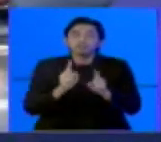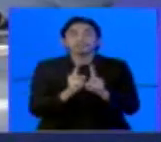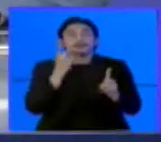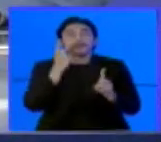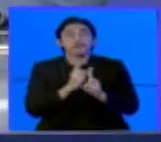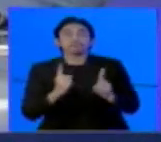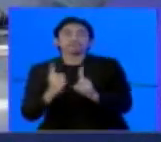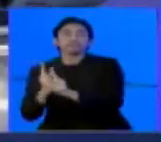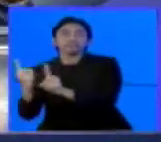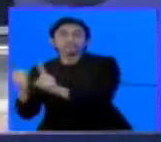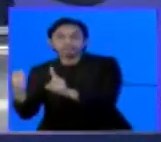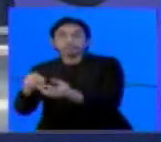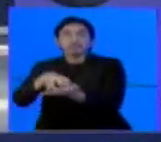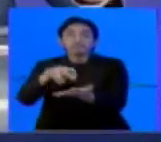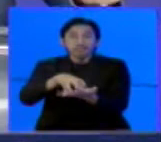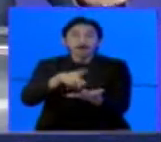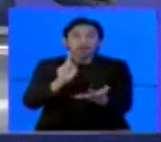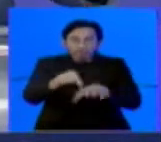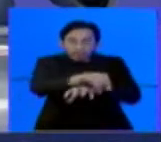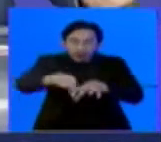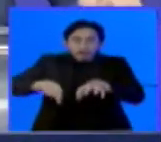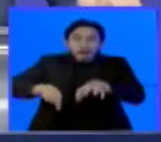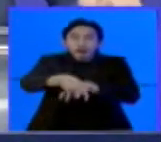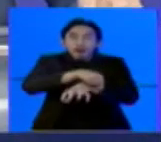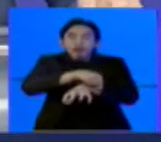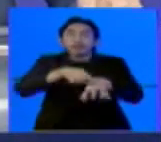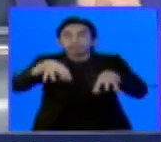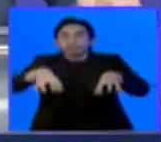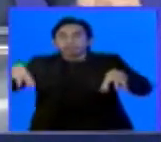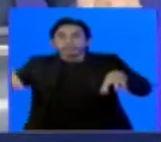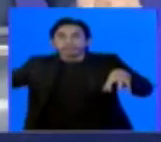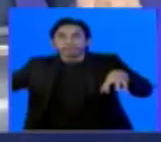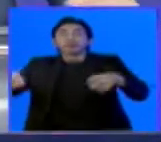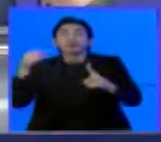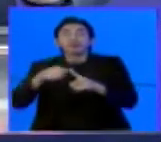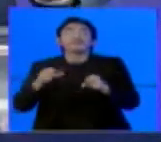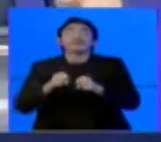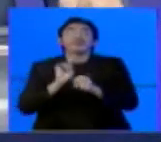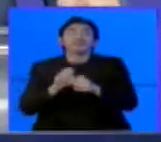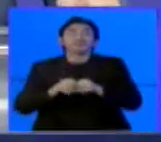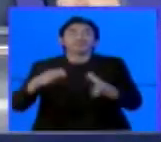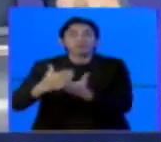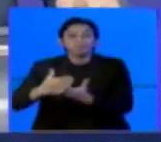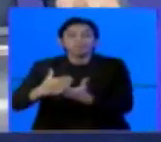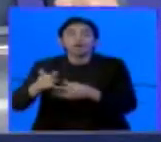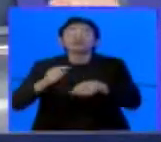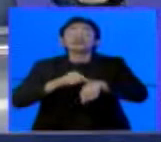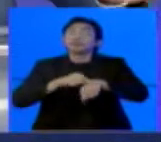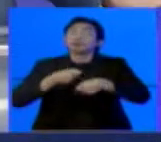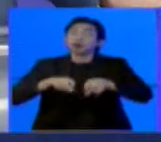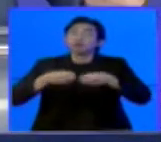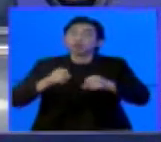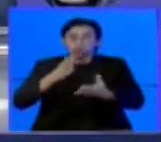wajib menjaga jarak dengan menempati area yang telah ditandai demi mencegah penyebaran covert 19 jam berjualan dibatasi